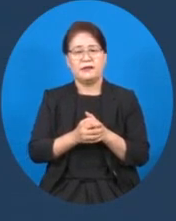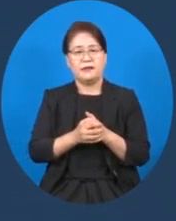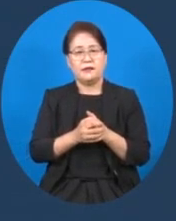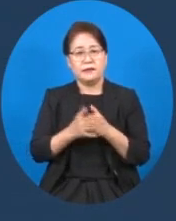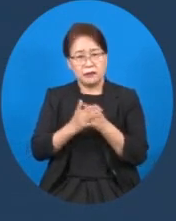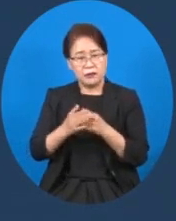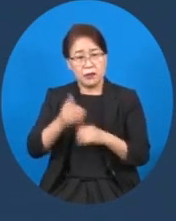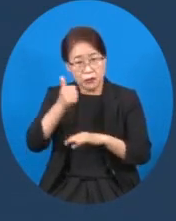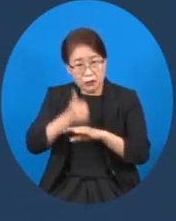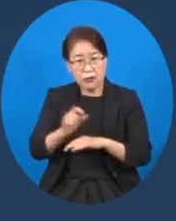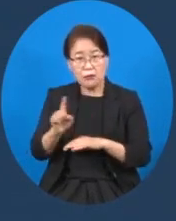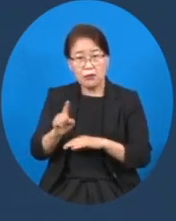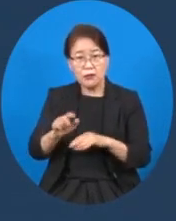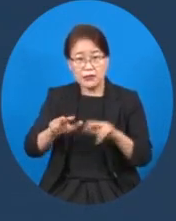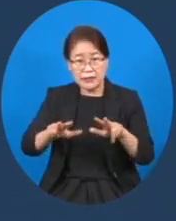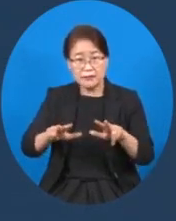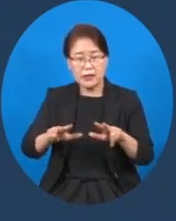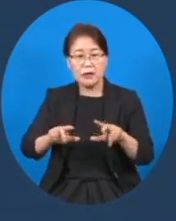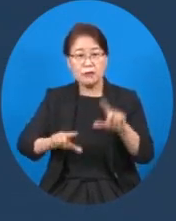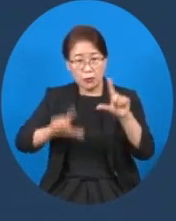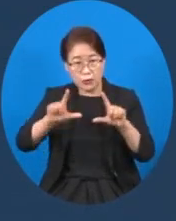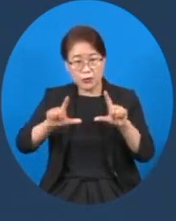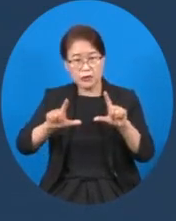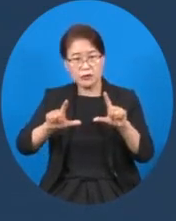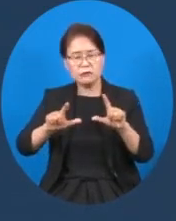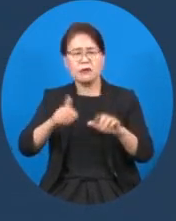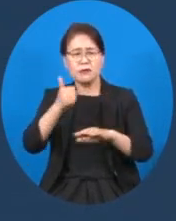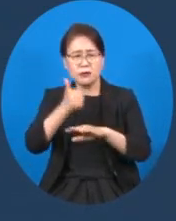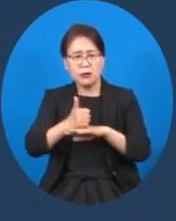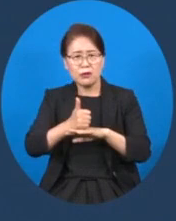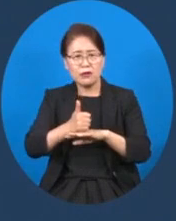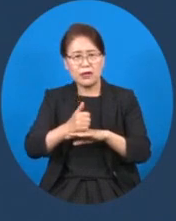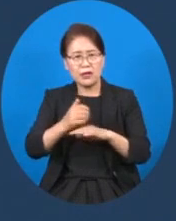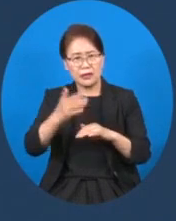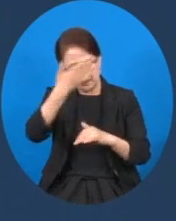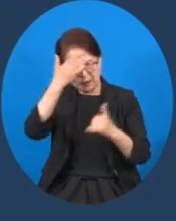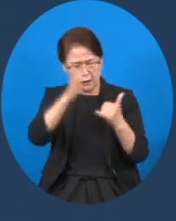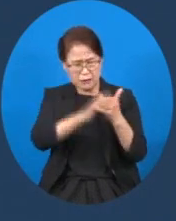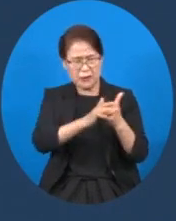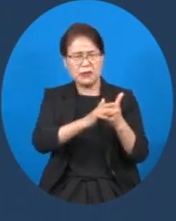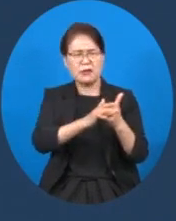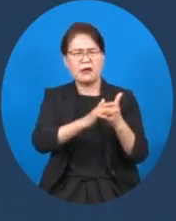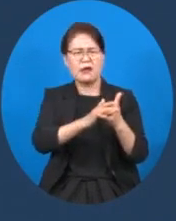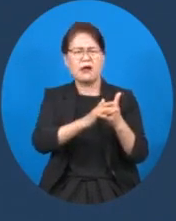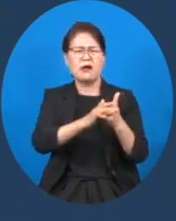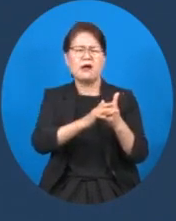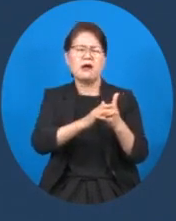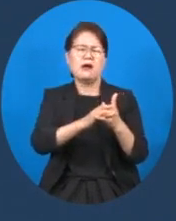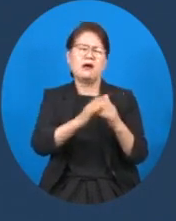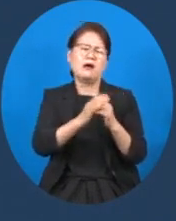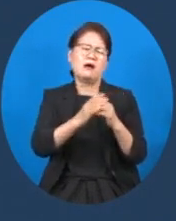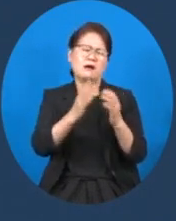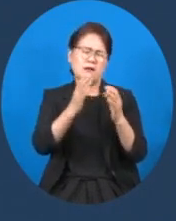그러니 그 결과가 뭐예요, 지금? 지금 그 결과가 우리의 다음 세대가 이렇게 와르르 무너졌다는 거 아니겠습니까?